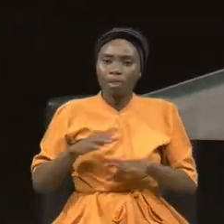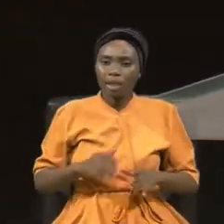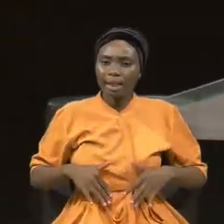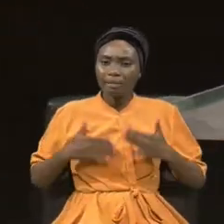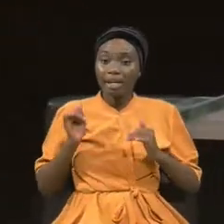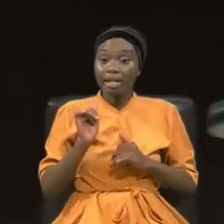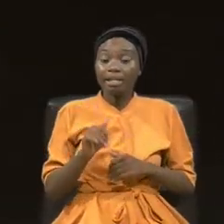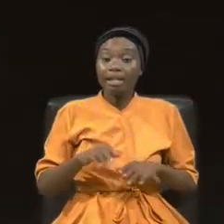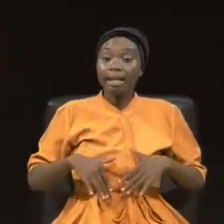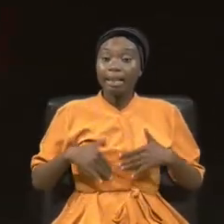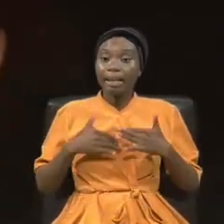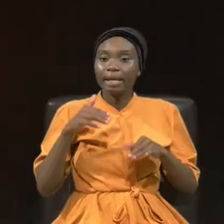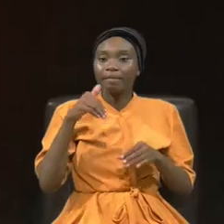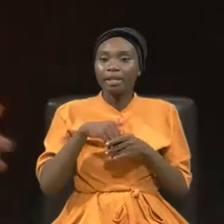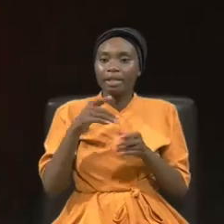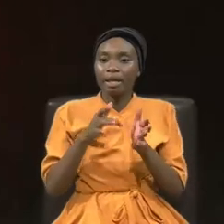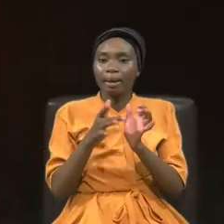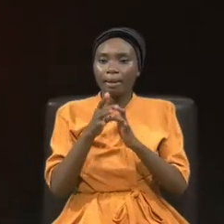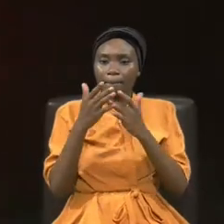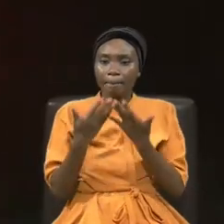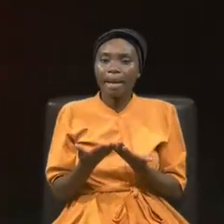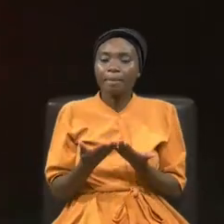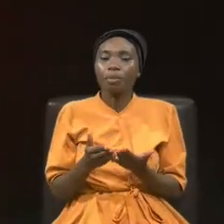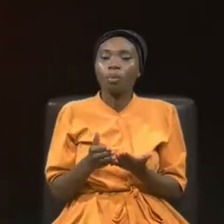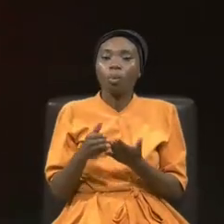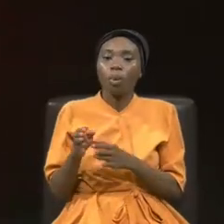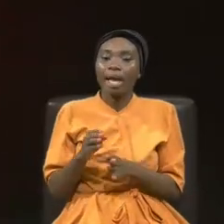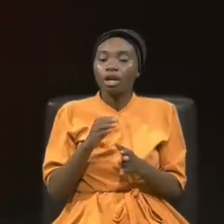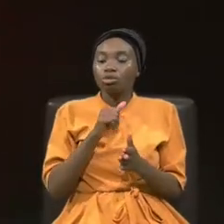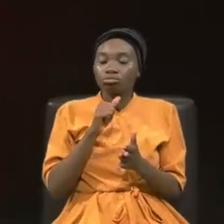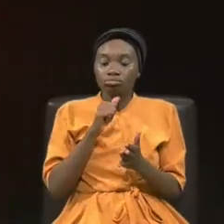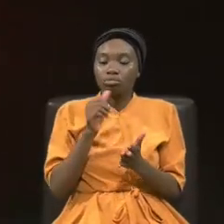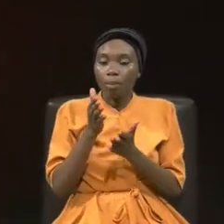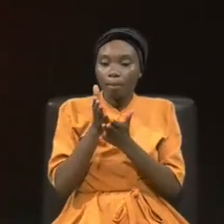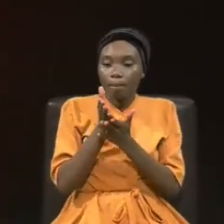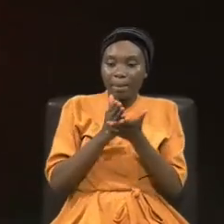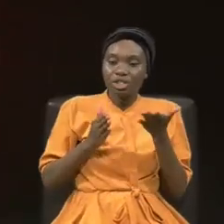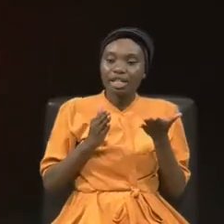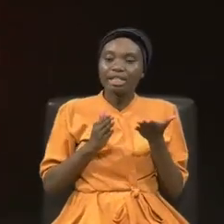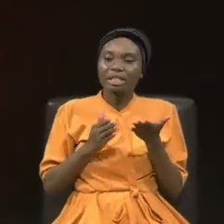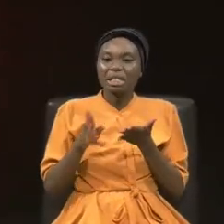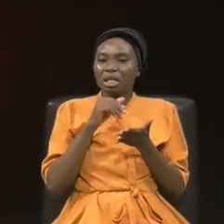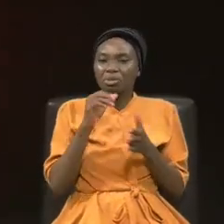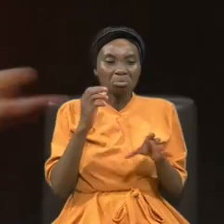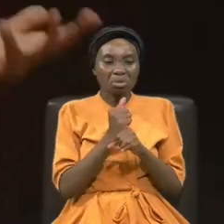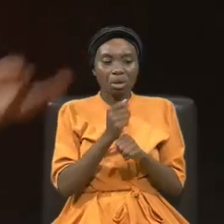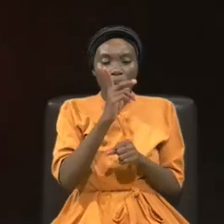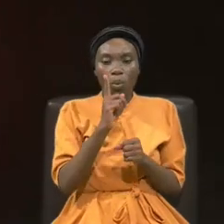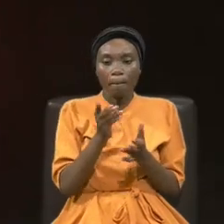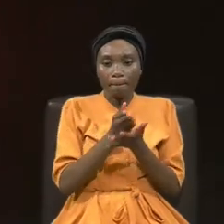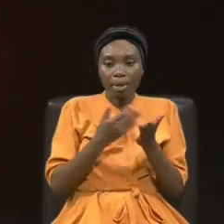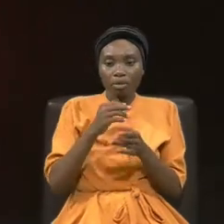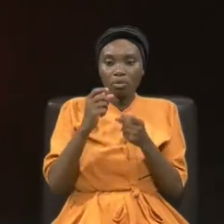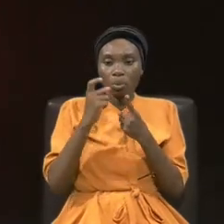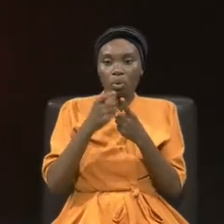vivent-ils? Ils vivent selon l'impartialité fondée sur la Bible. Ils ne prennent pas une partie